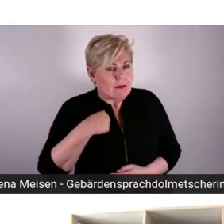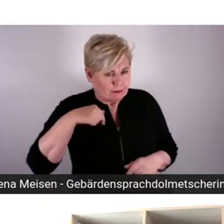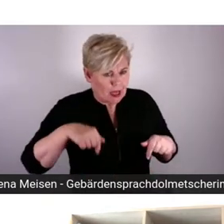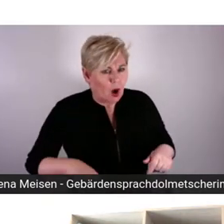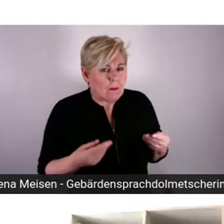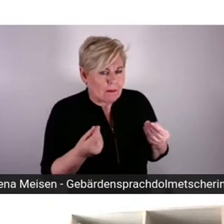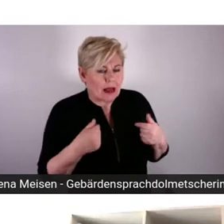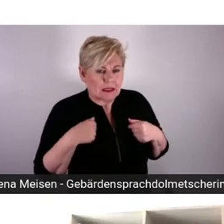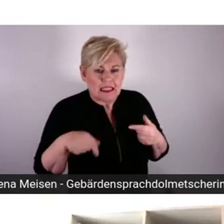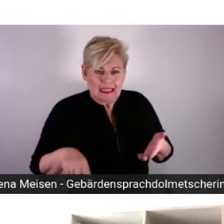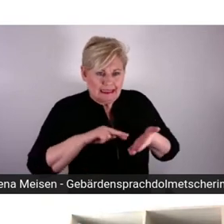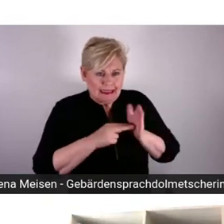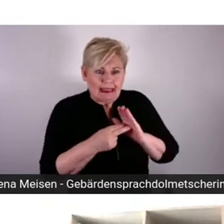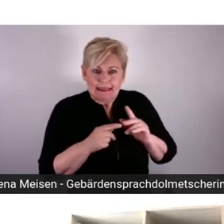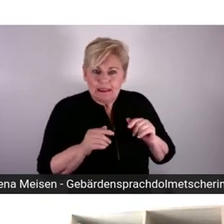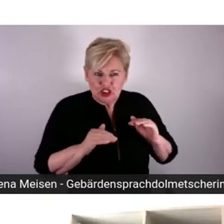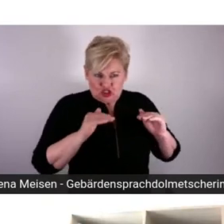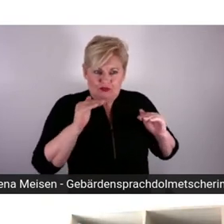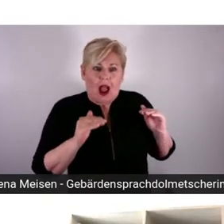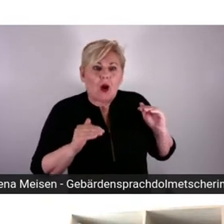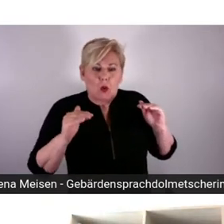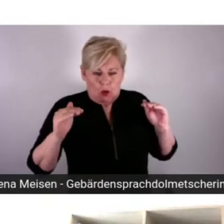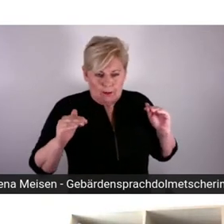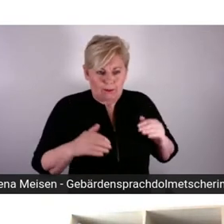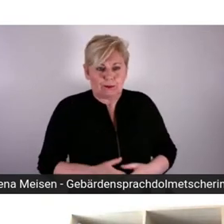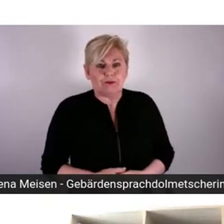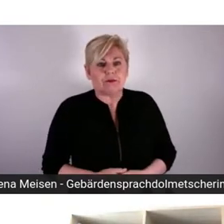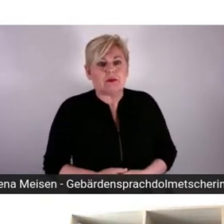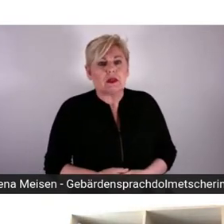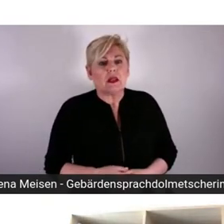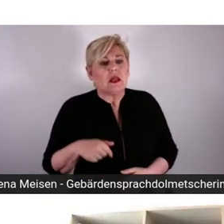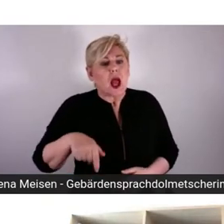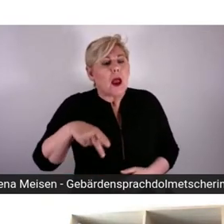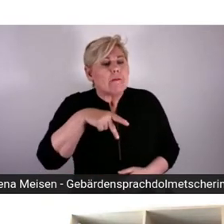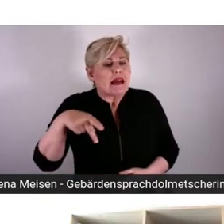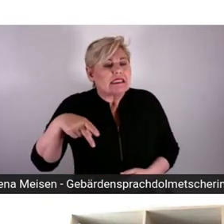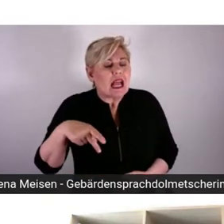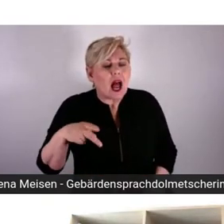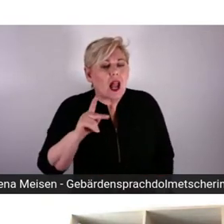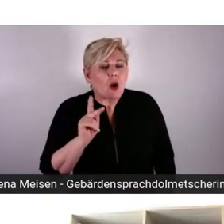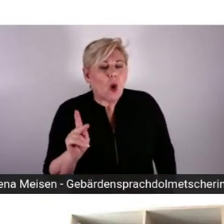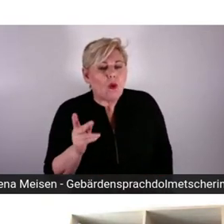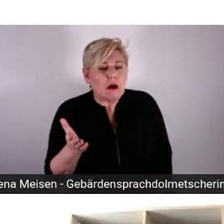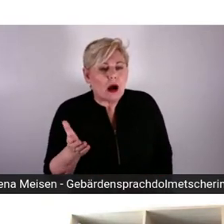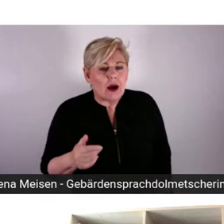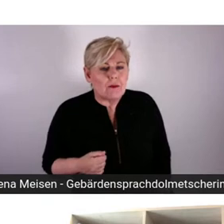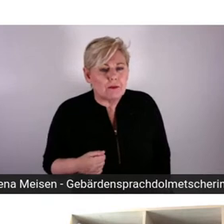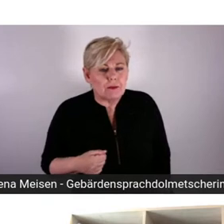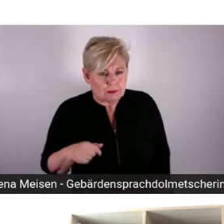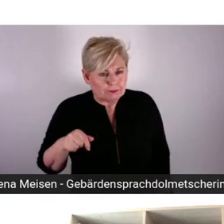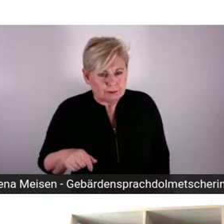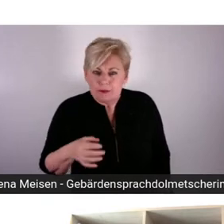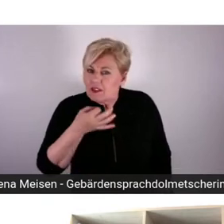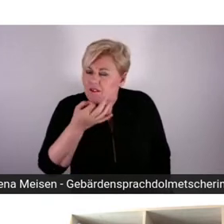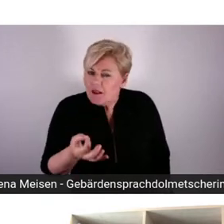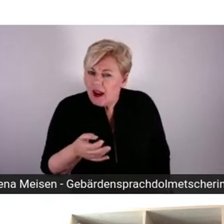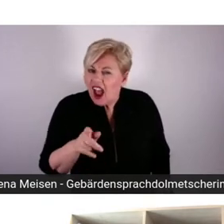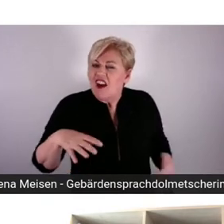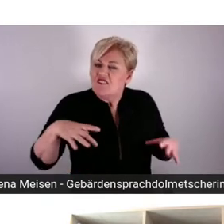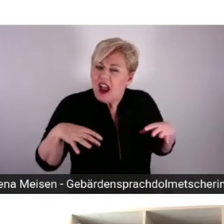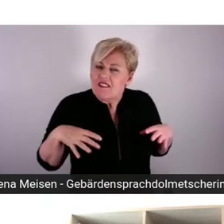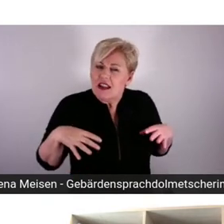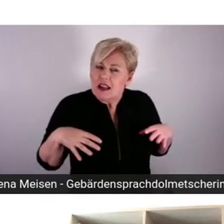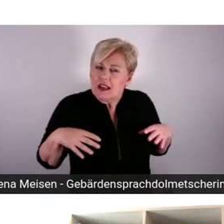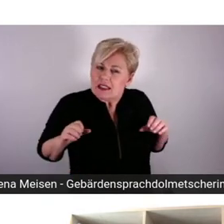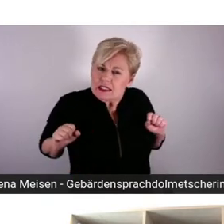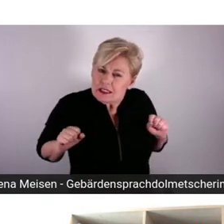auch mal eine technische kleine Schwankung haben. Erstmal an Pascal Kober, deshalb genau diese Frage. Freiwilliges